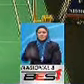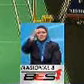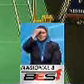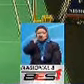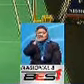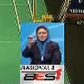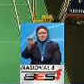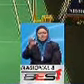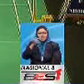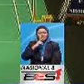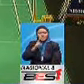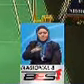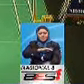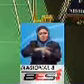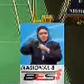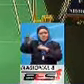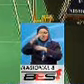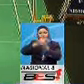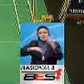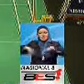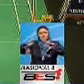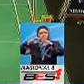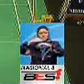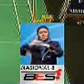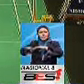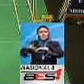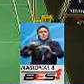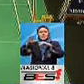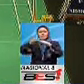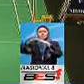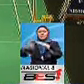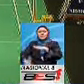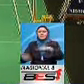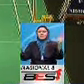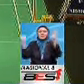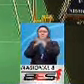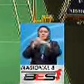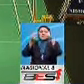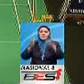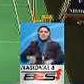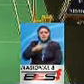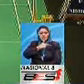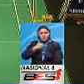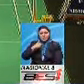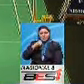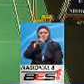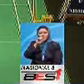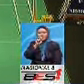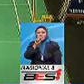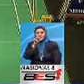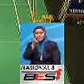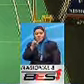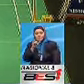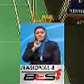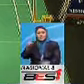lalu mkan slot final selepas menamatkan cabaran pemain Indonesia Tomy Sugiarto pada awal set pertama